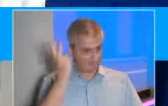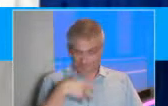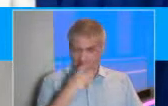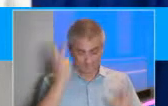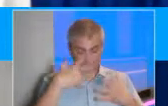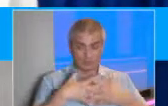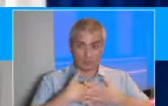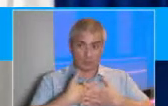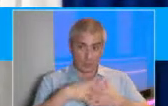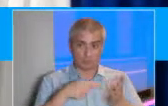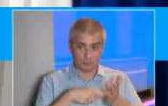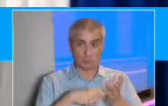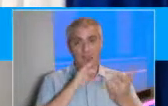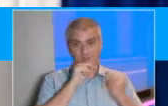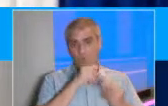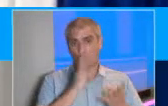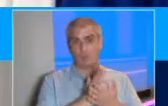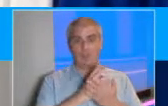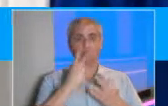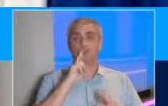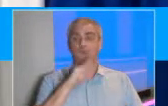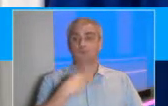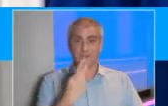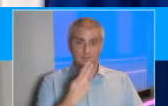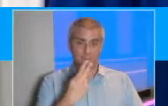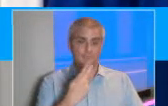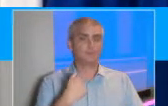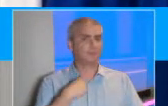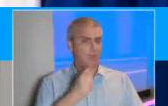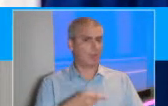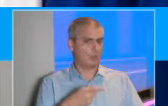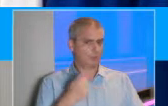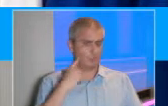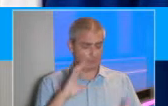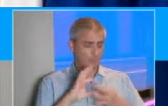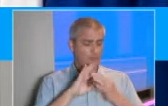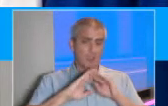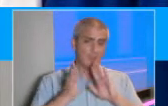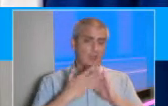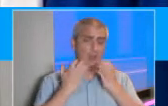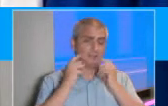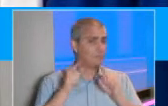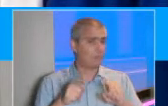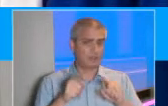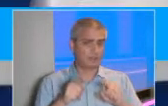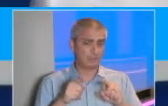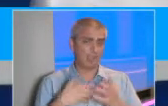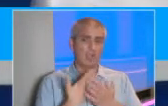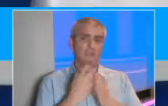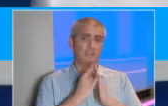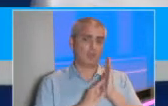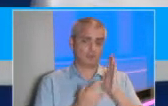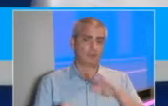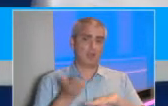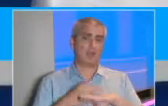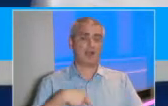שבהסכם הקואליציוני מדובר והוחלט על תקציב דו שנתי. אני יכול אגב לקשור לך את כל הסיפור הזה להצעת החוק שתעלה